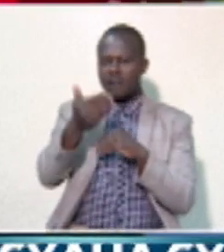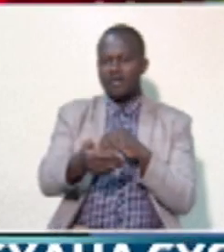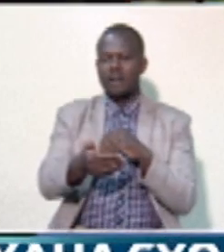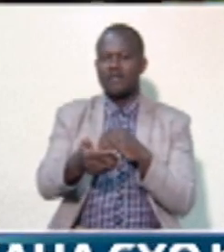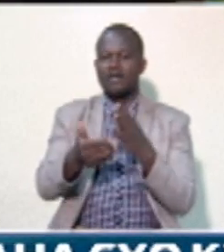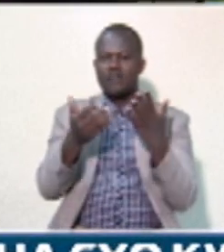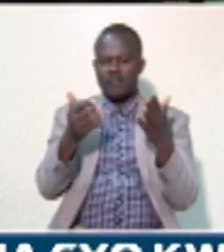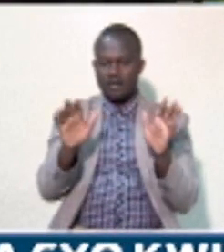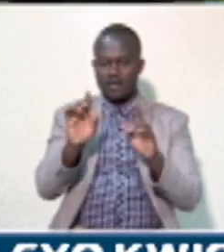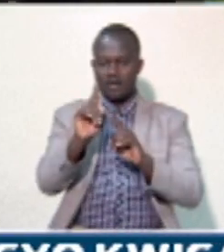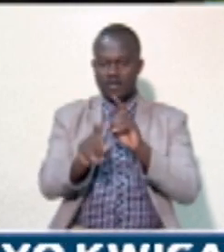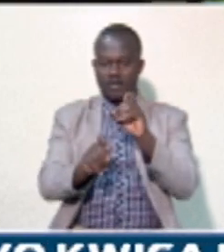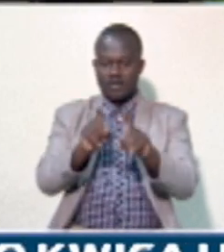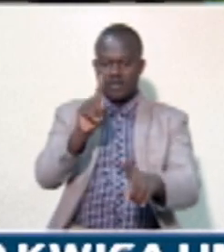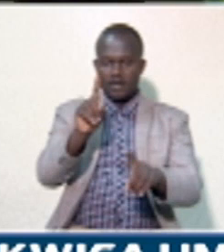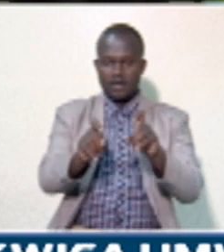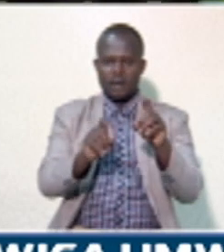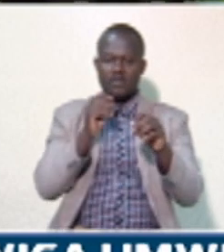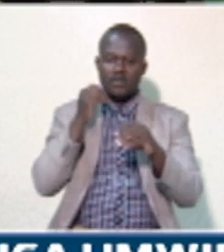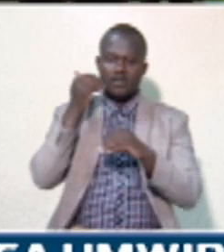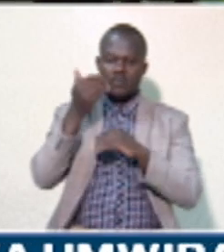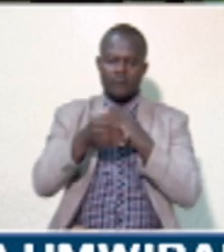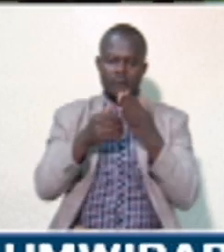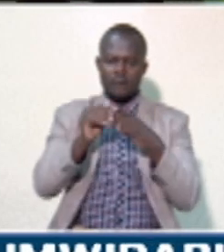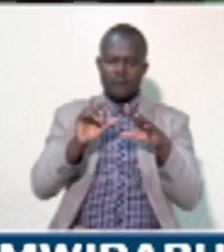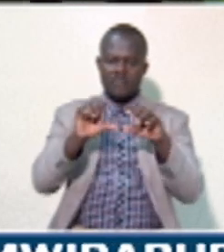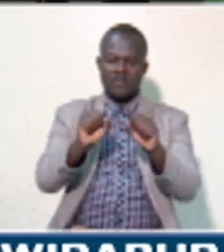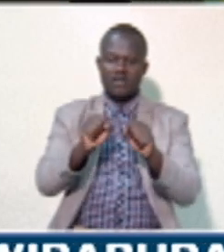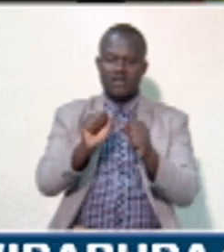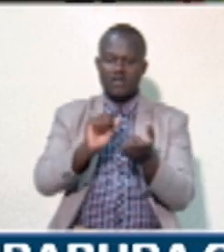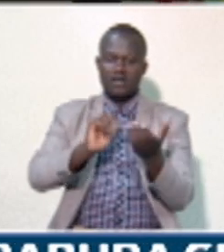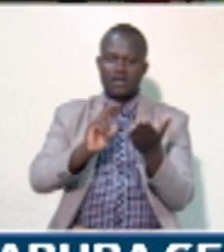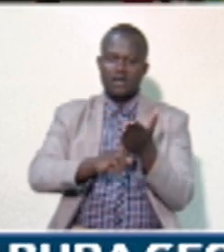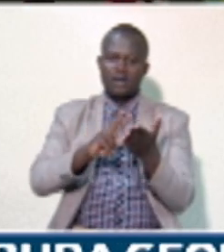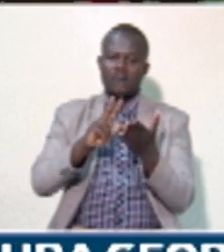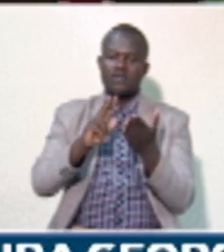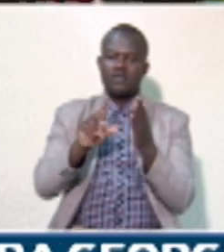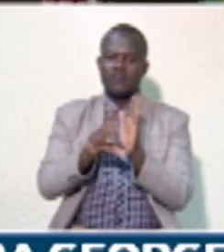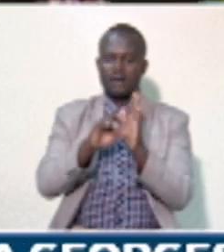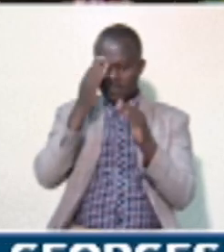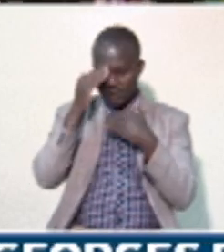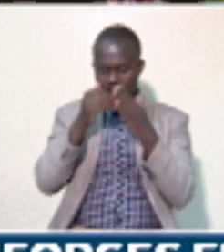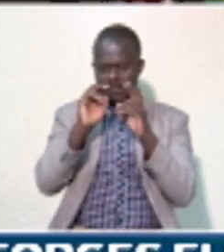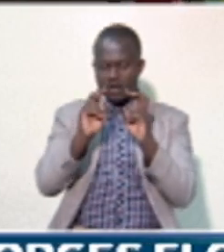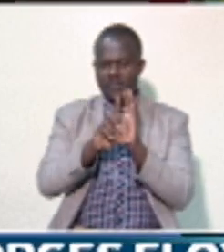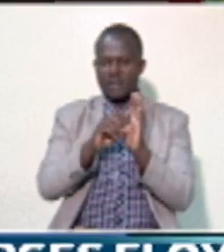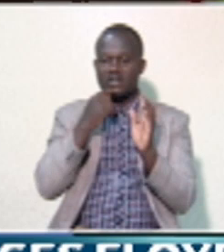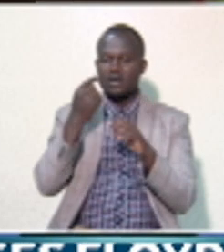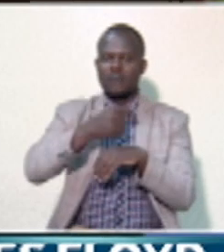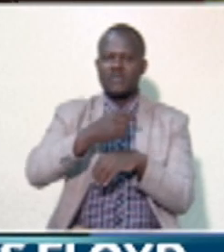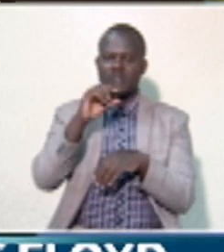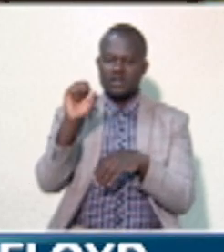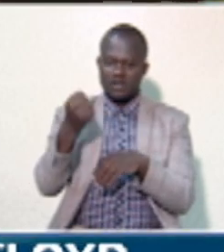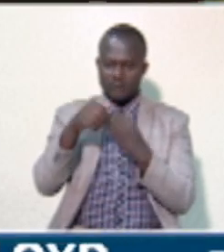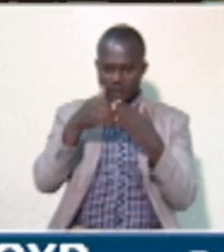namara kubazwa, ubwo nibwo tuzafata icyemezo kiteganywa n'amategeko. Amategeko ateganya ko mu minsi itanu